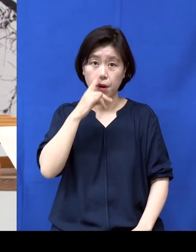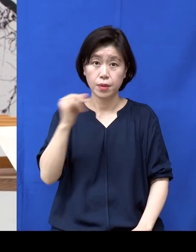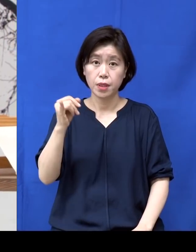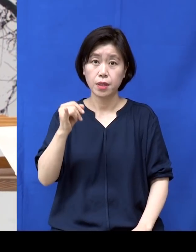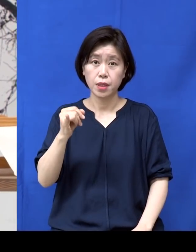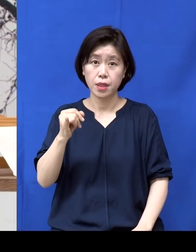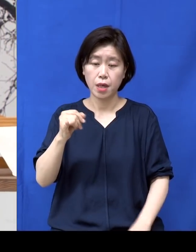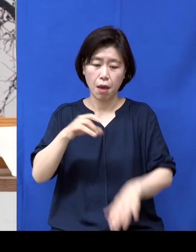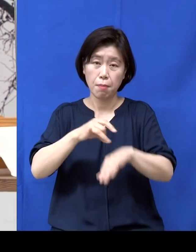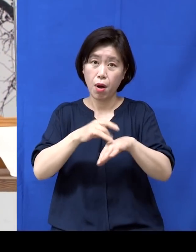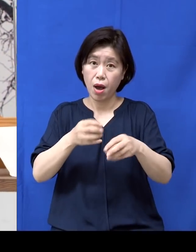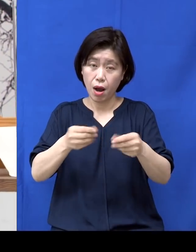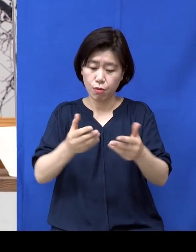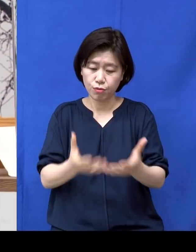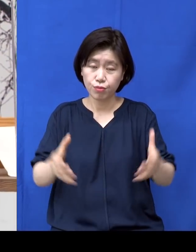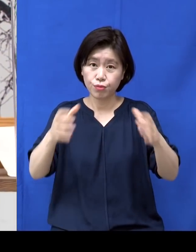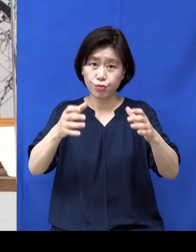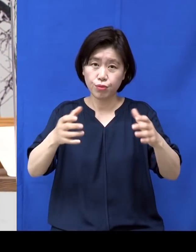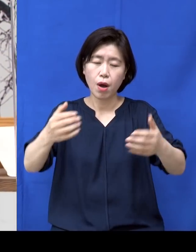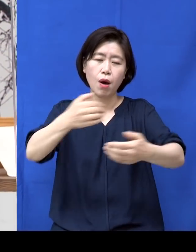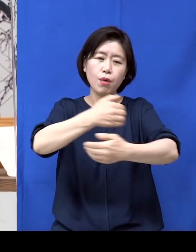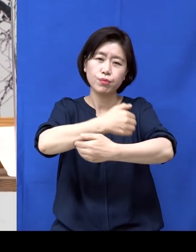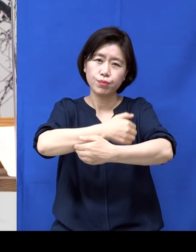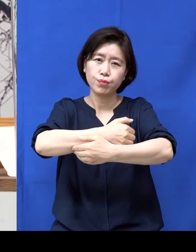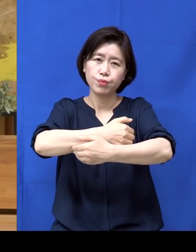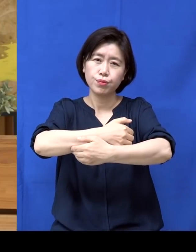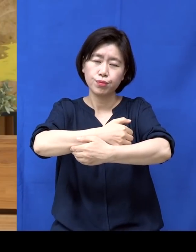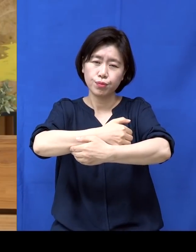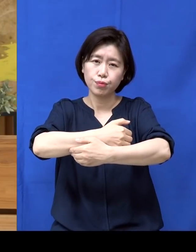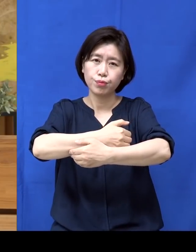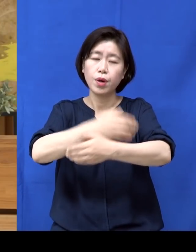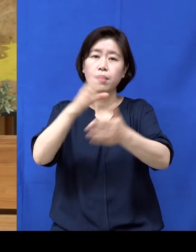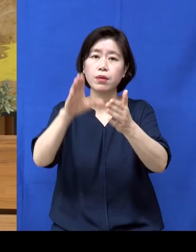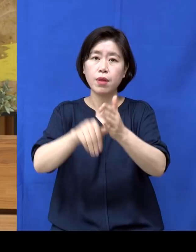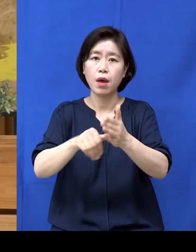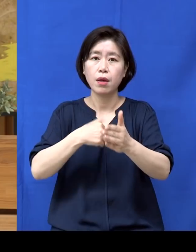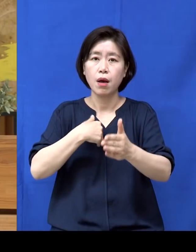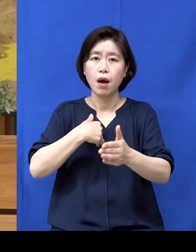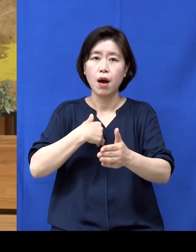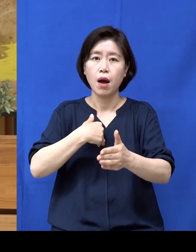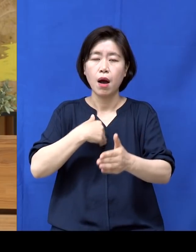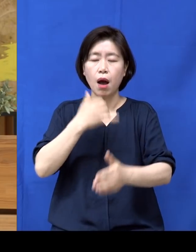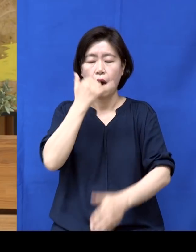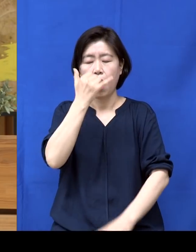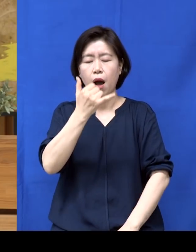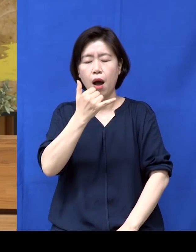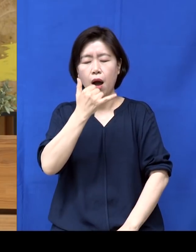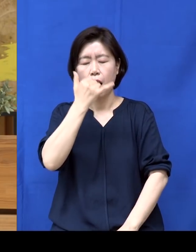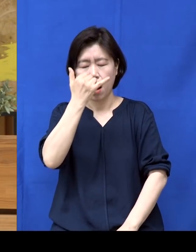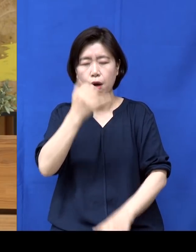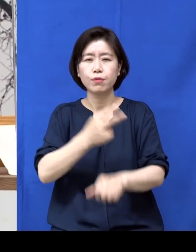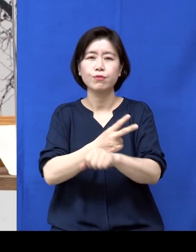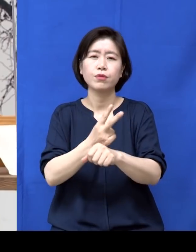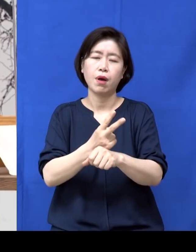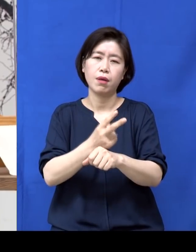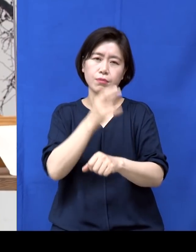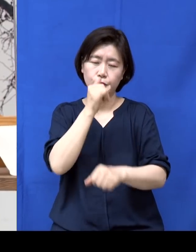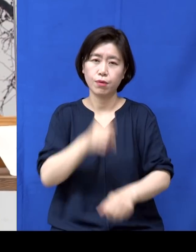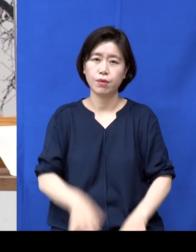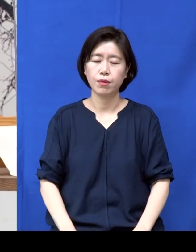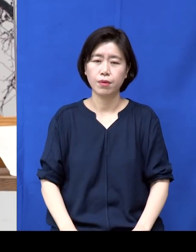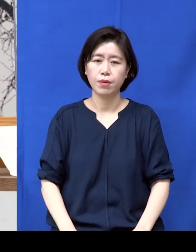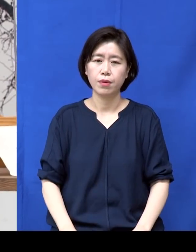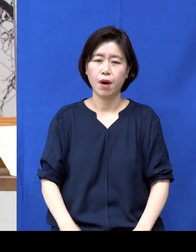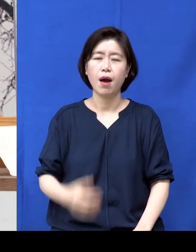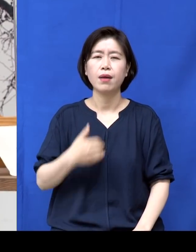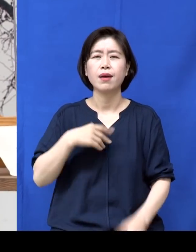이렇게 들고 제가 차를 타고 가는데 너무 단잠을 잔 거예요. 그 이제 한 2시간 동안. 근데 제가 그때 우리